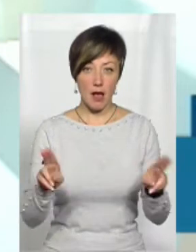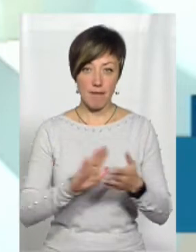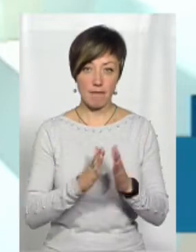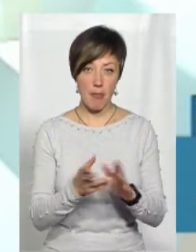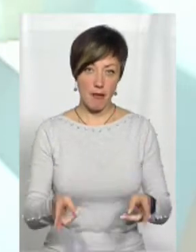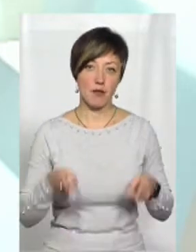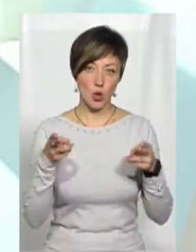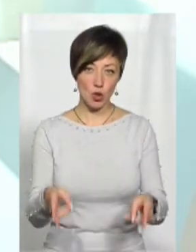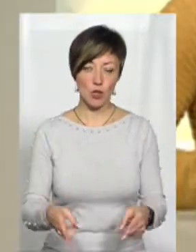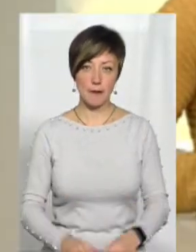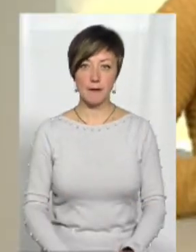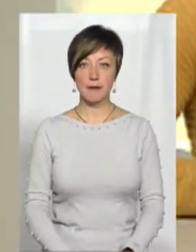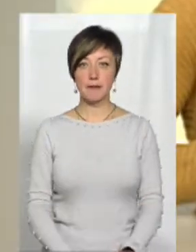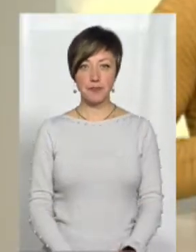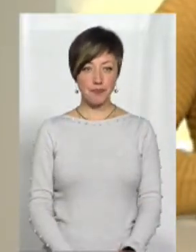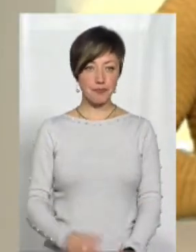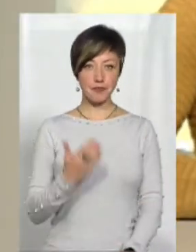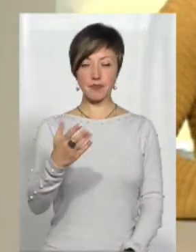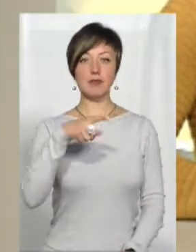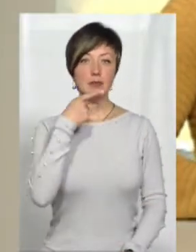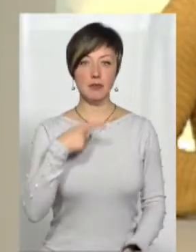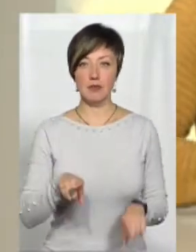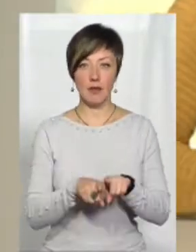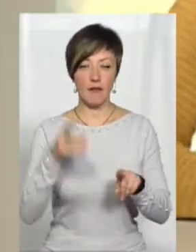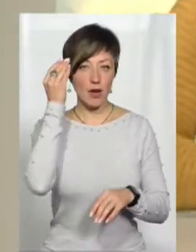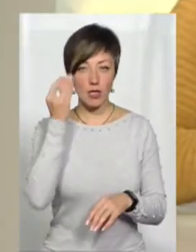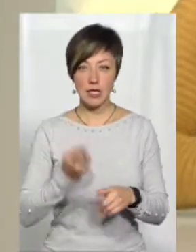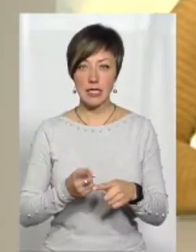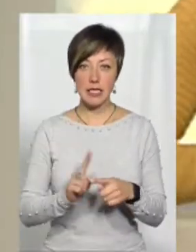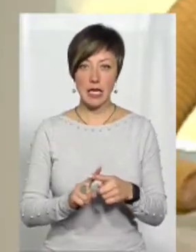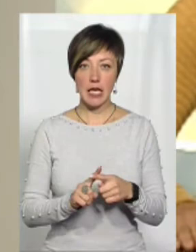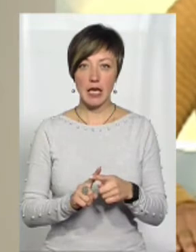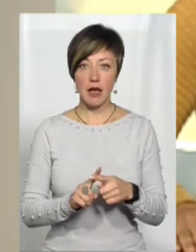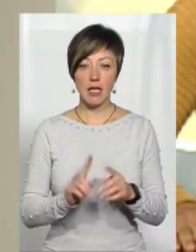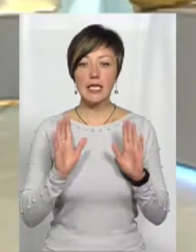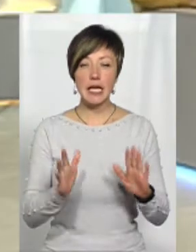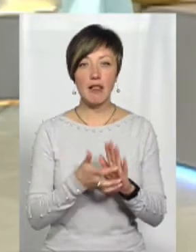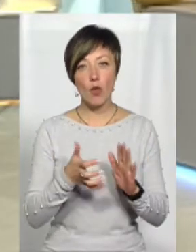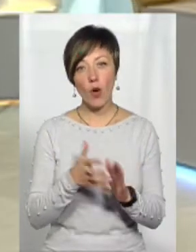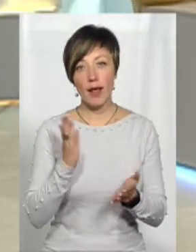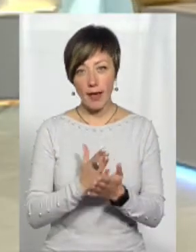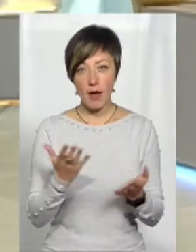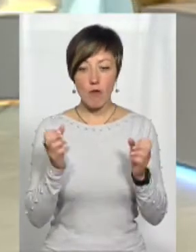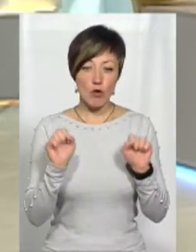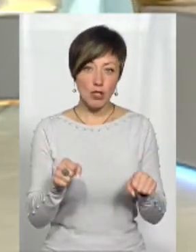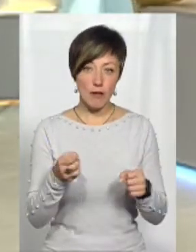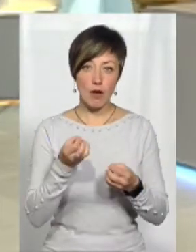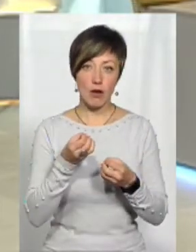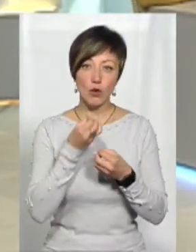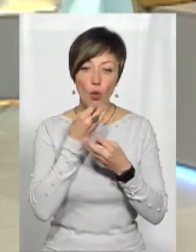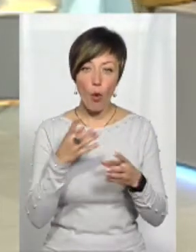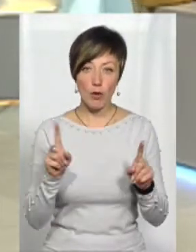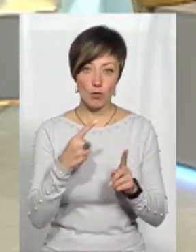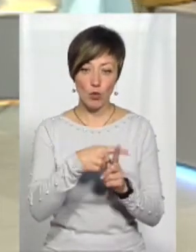злочинців. Отак воно виходить. А ось ви зараз говорите, і таке враження, ніби це одні недоліки. Чи все ж таки є якісь, може, там світлі